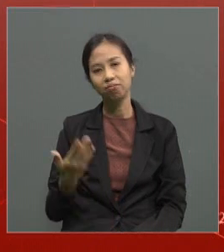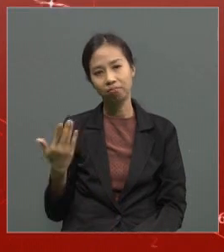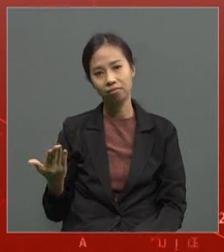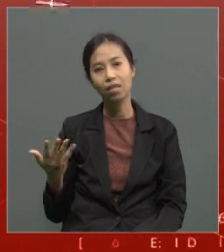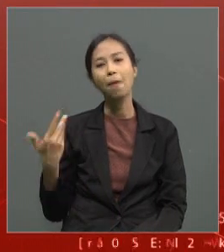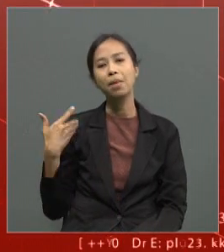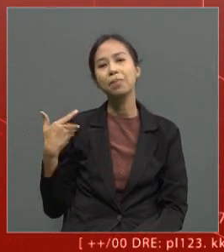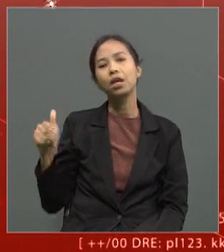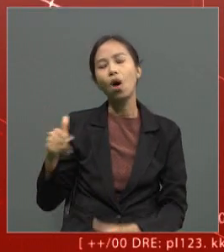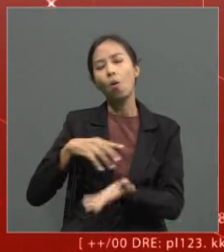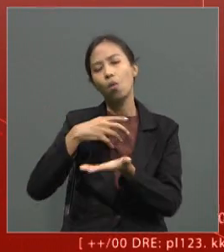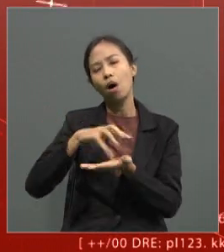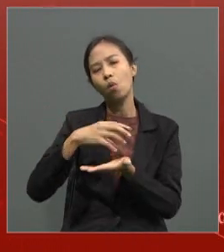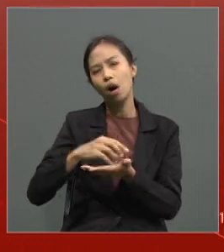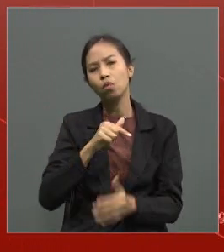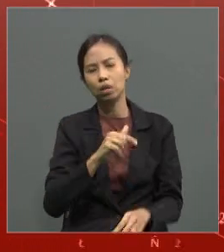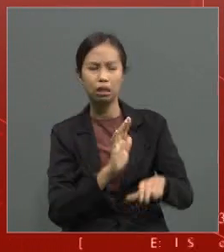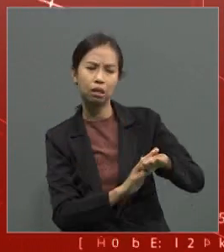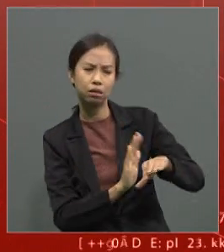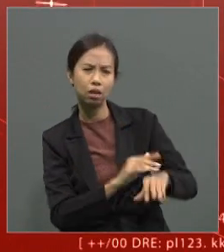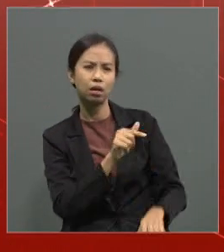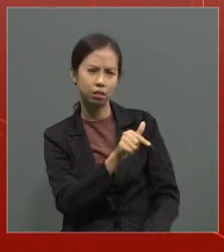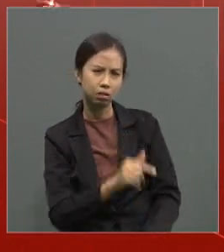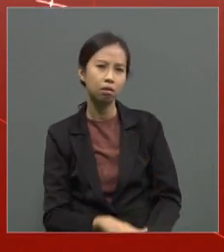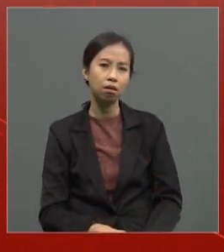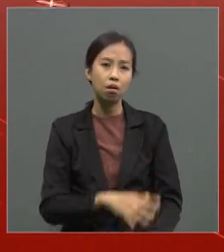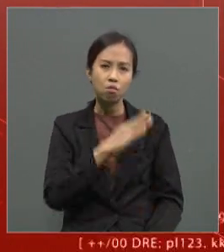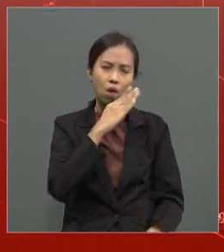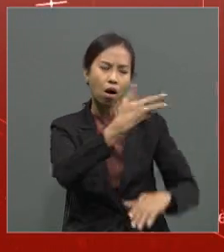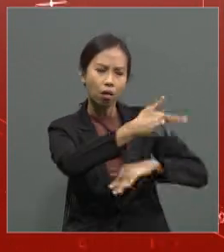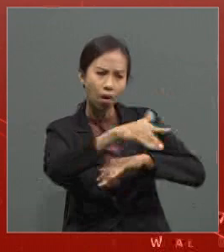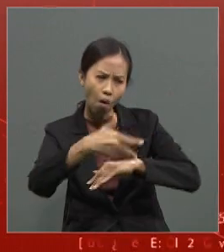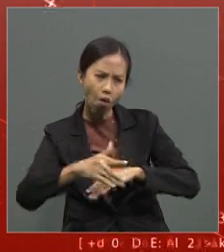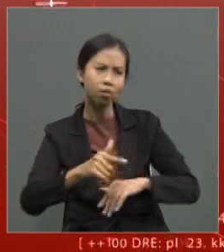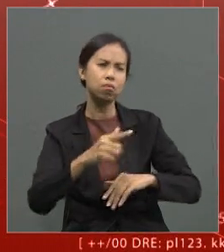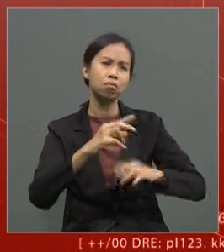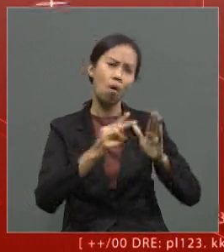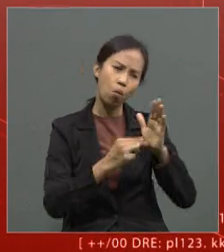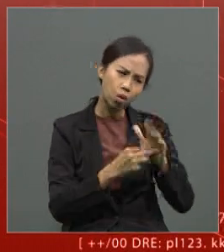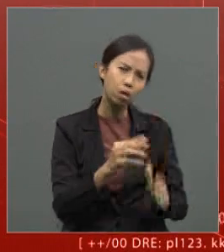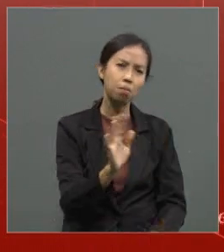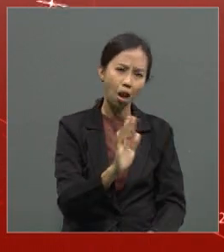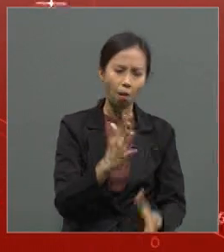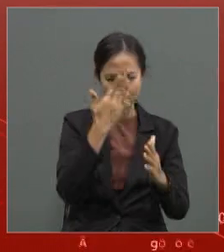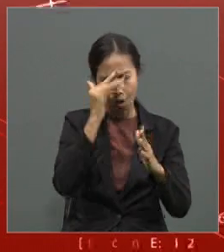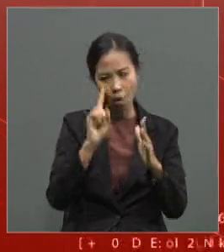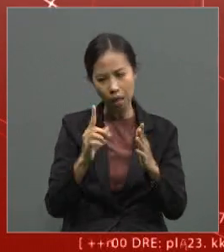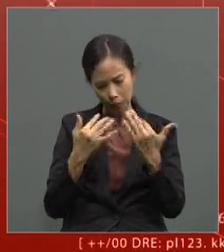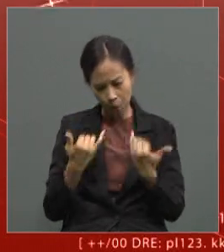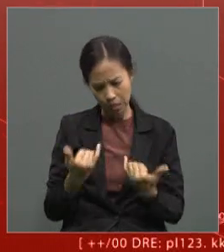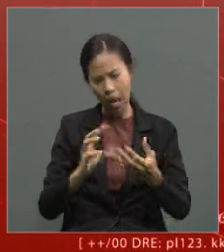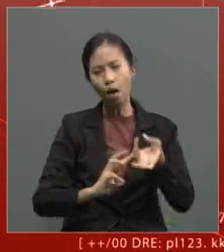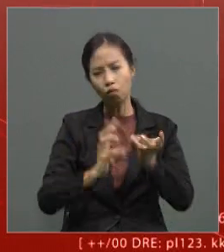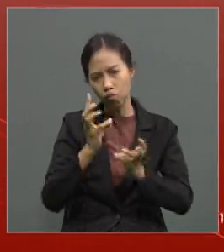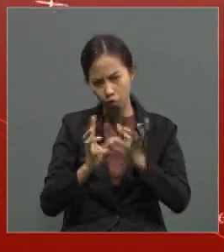น้องใช่แฟนเขาบอกแล้วเคยเตือนแล้วอย่าไปออกกับกำลังกายตามสวนสาธารณะนะใช่ค่ะช่วงนี้เพราะว่ามันมีฝุ่น